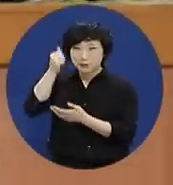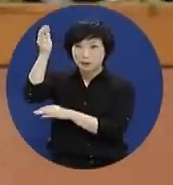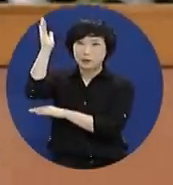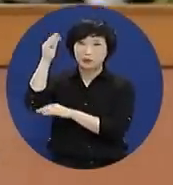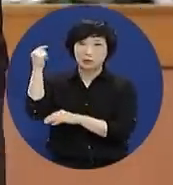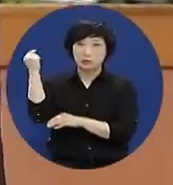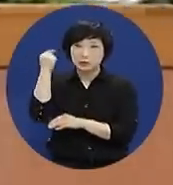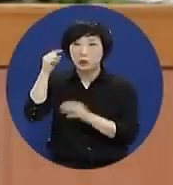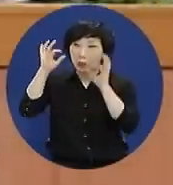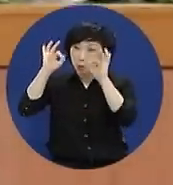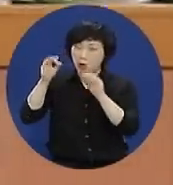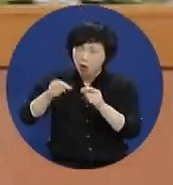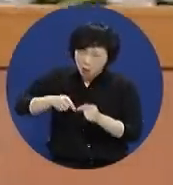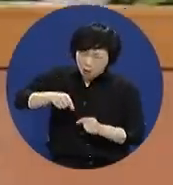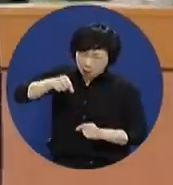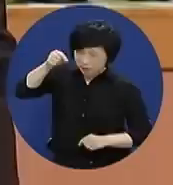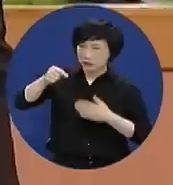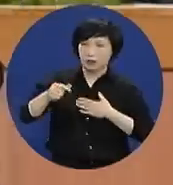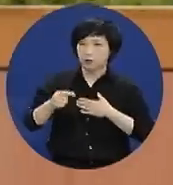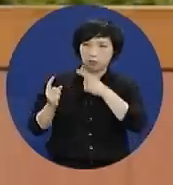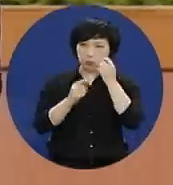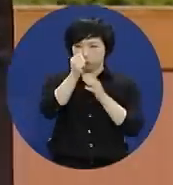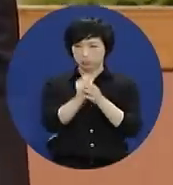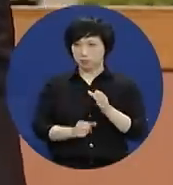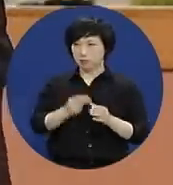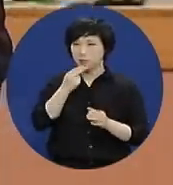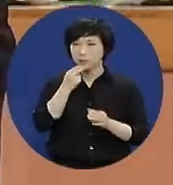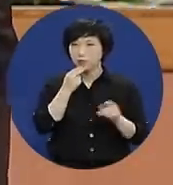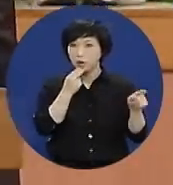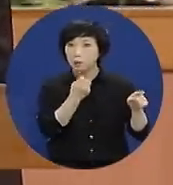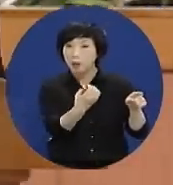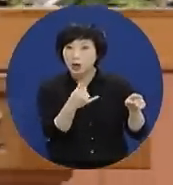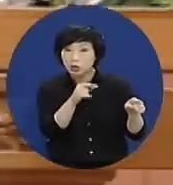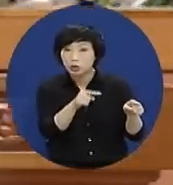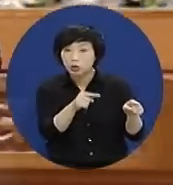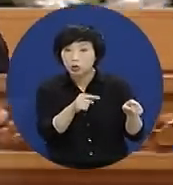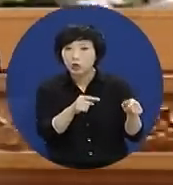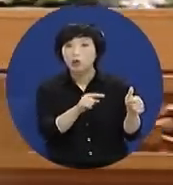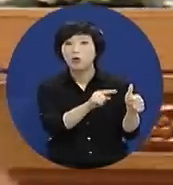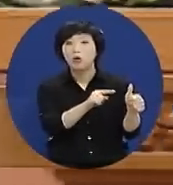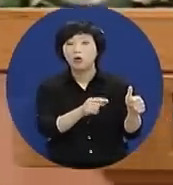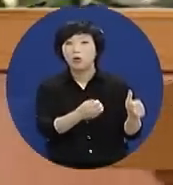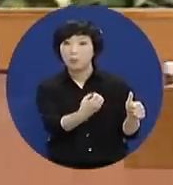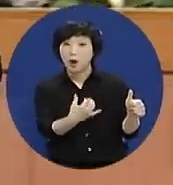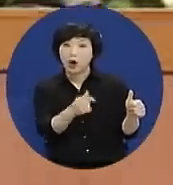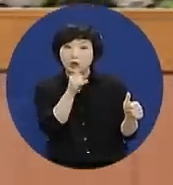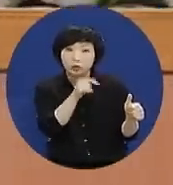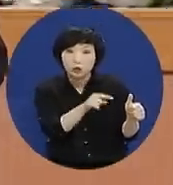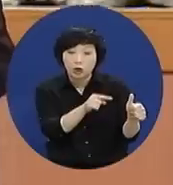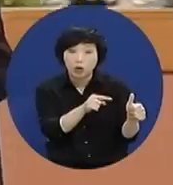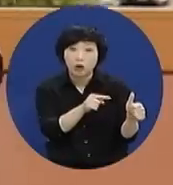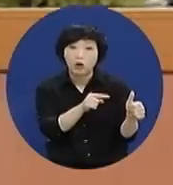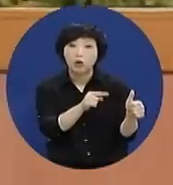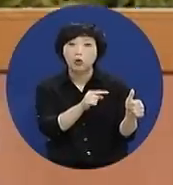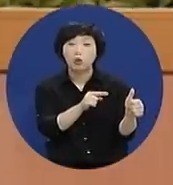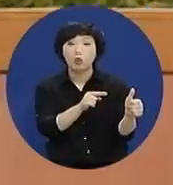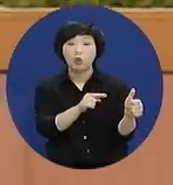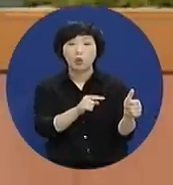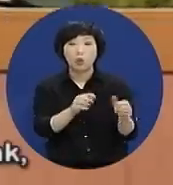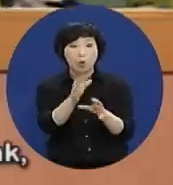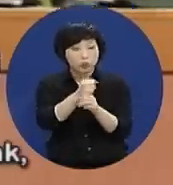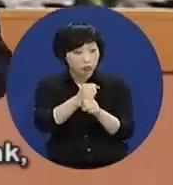たくさん聞いたし働いたので私はたされないと知満々だった人がある日見ると